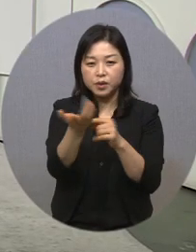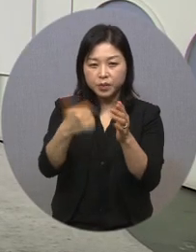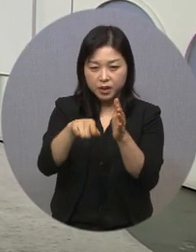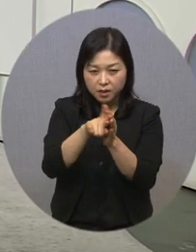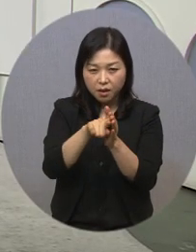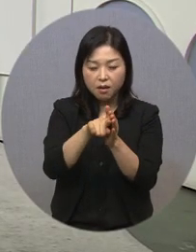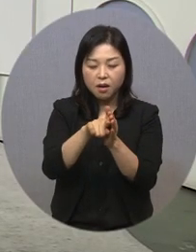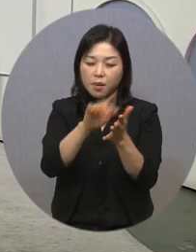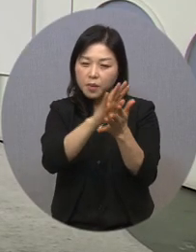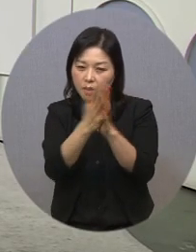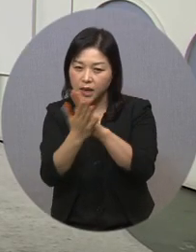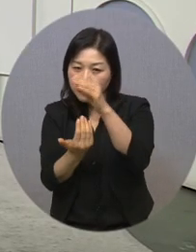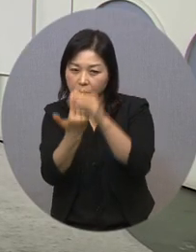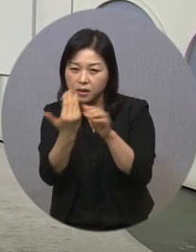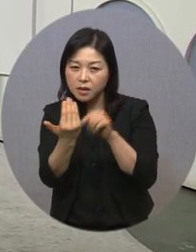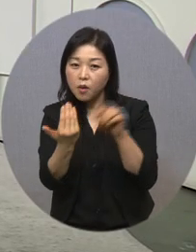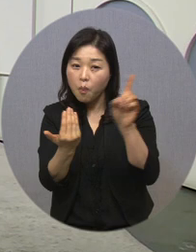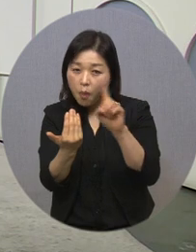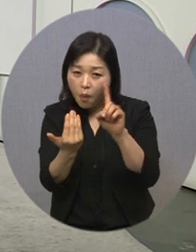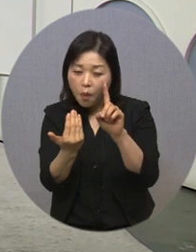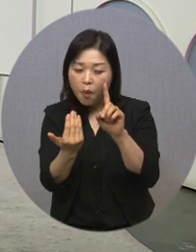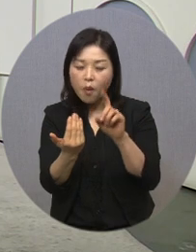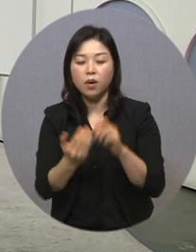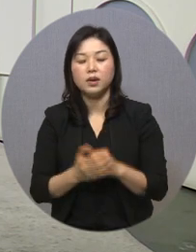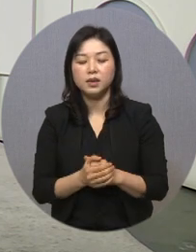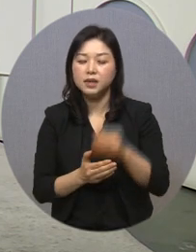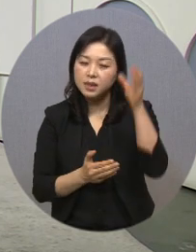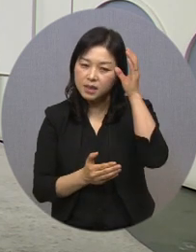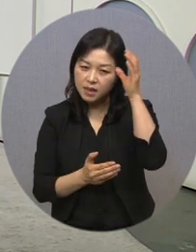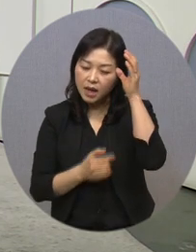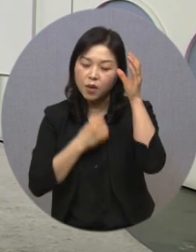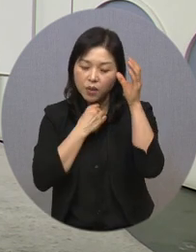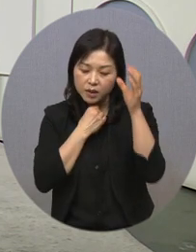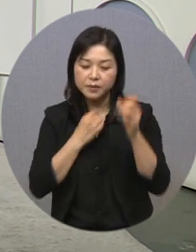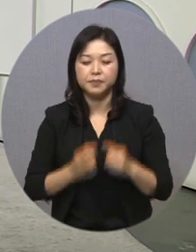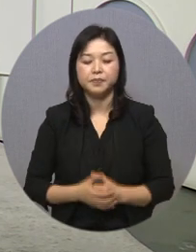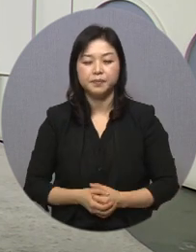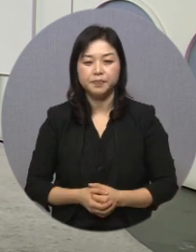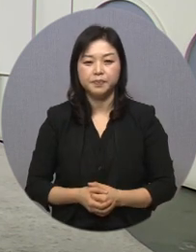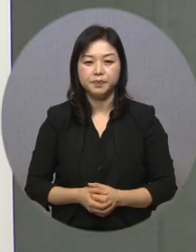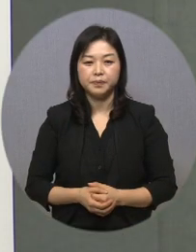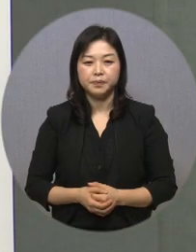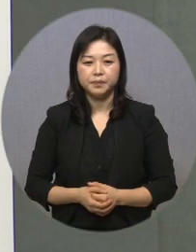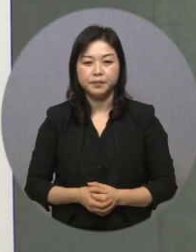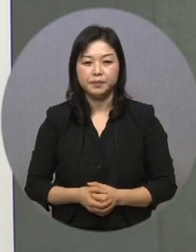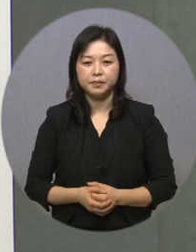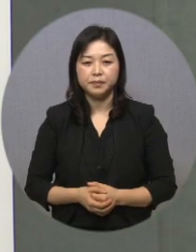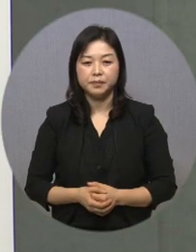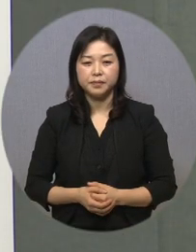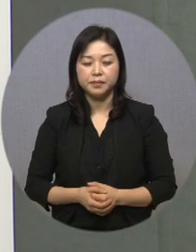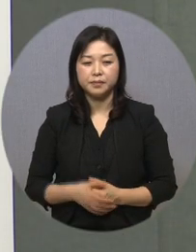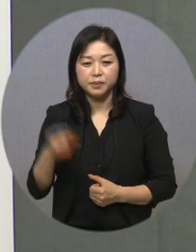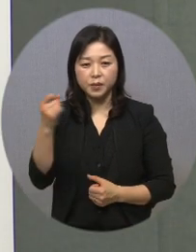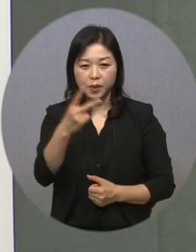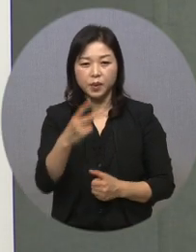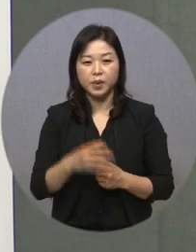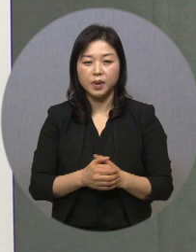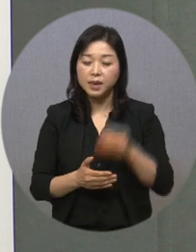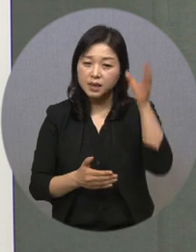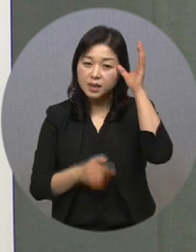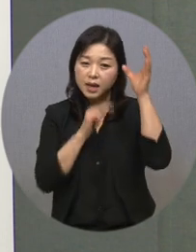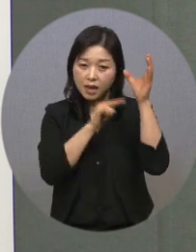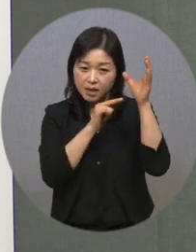주민들을 위해서 어떤 변화가 있을 것인가 기대를 좀 많이 해봐야 할 것 같습니다. 또한 그런